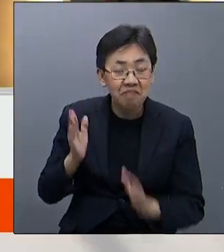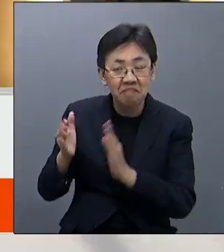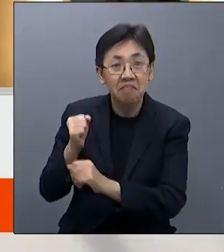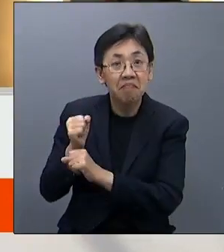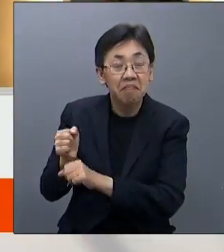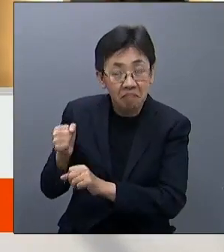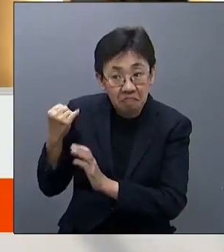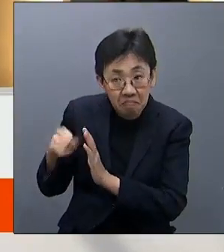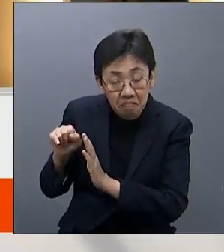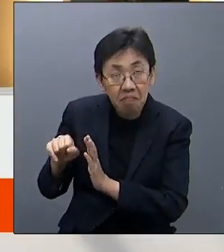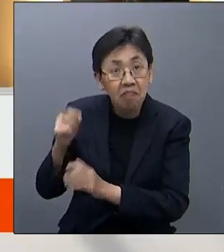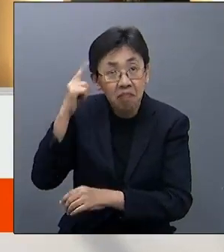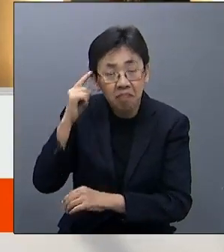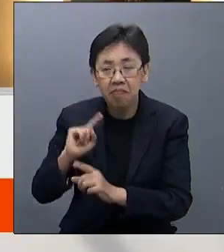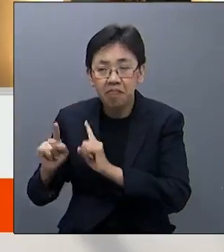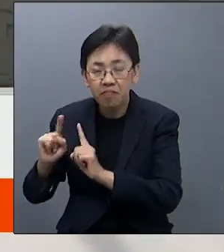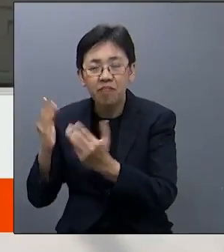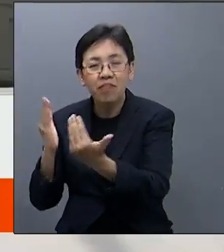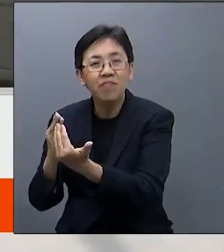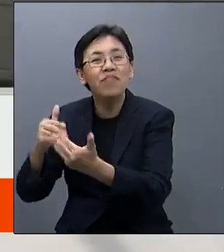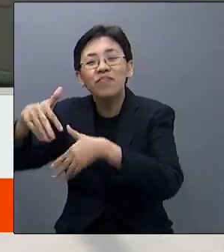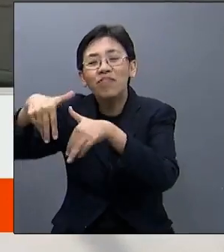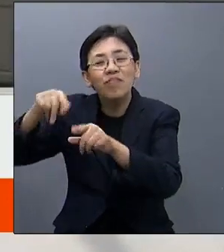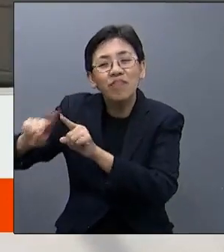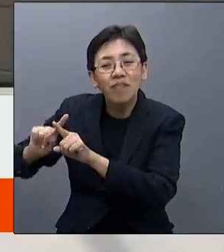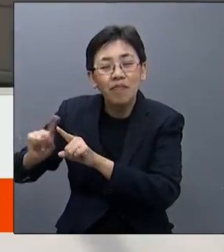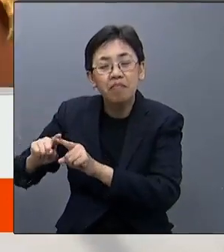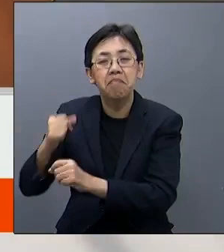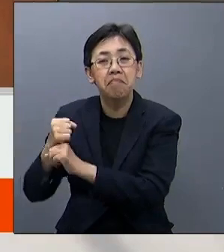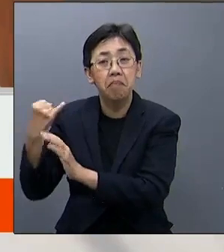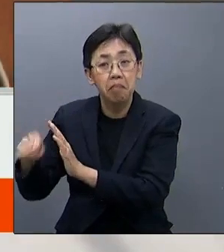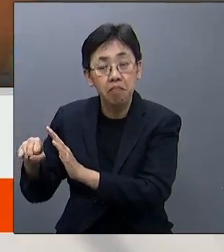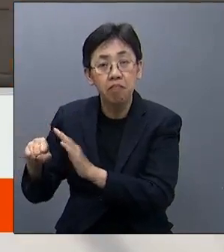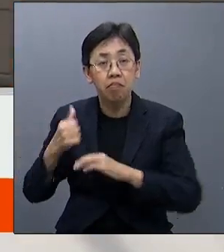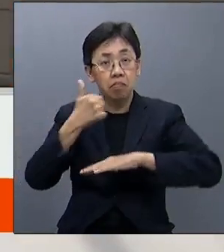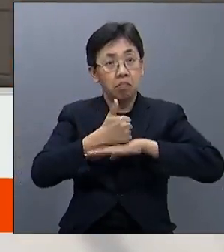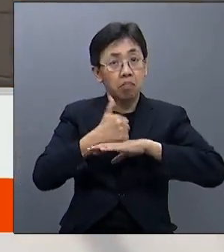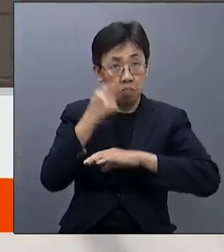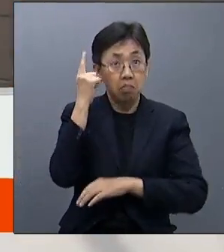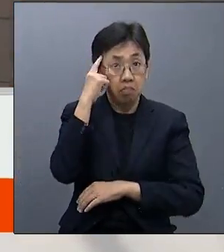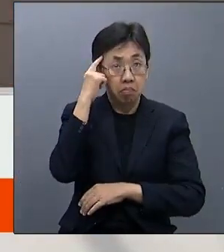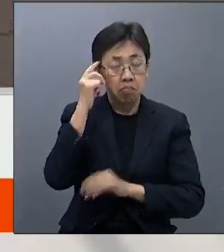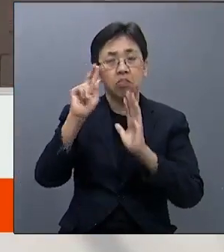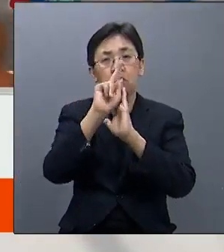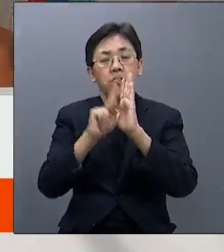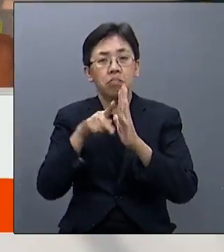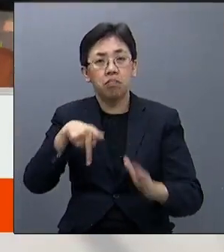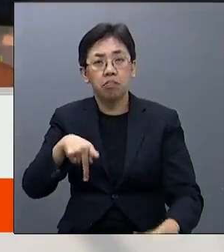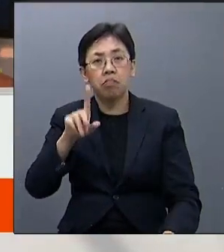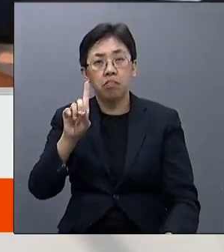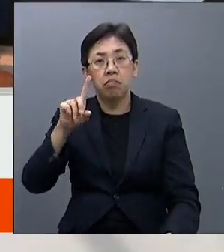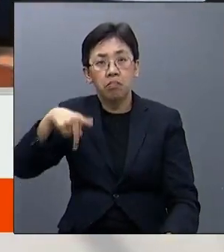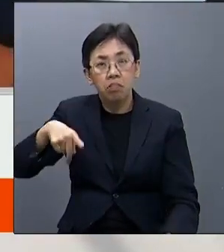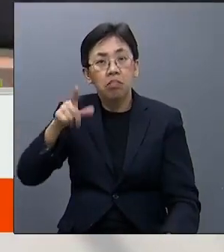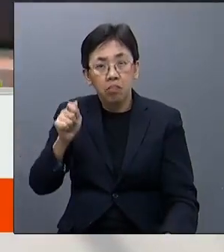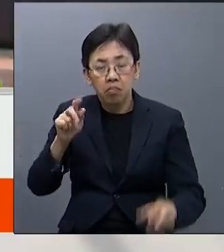องติดต่อกับลูกค้าเนี่ยครับตรงนี้แหละครับเลยเป็นเหตุผลทำให้มีพรบเรื่อง PDPA เพื่อจะมากำกับดูแลคนในห